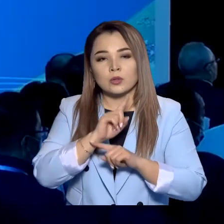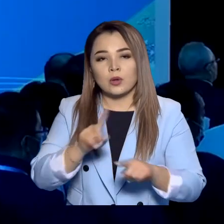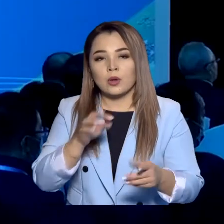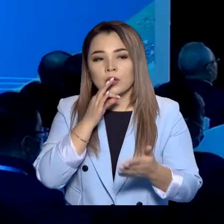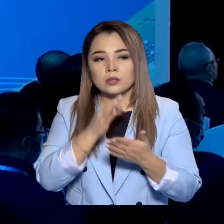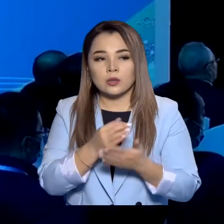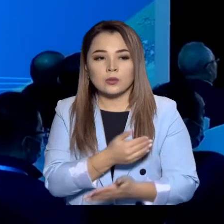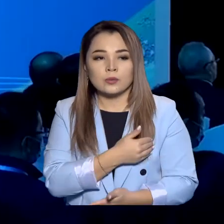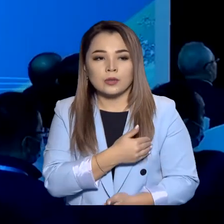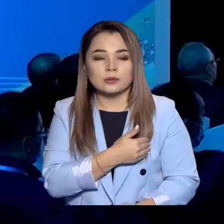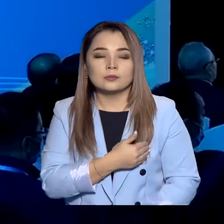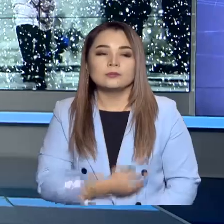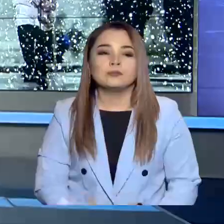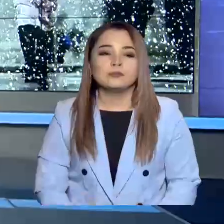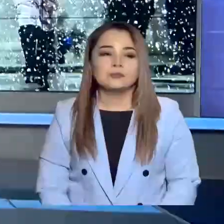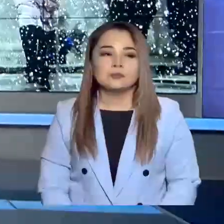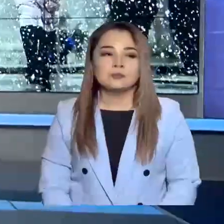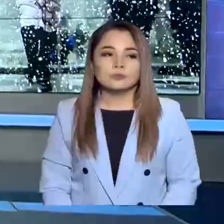мәселесін қарастырып жатыр.